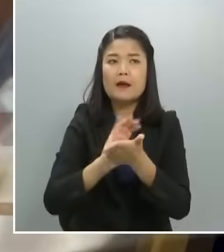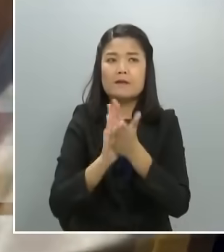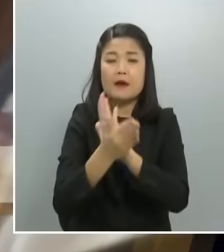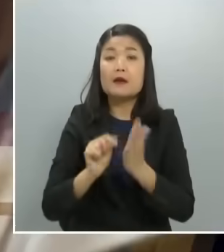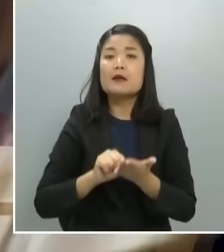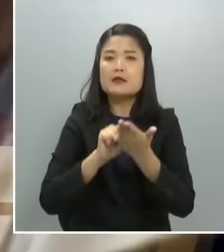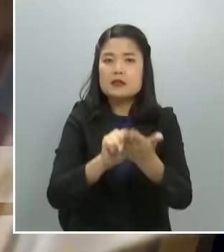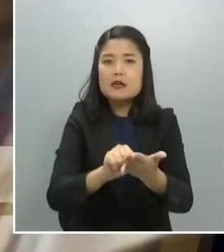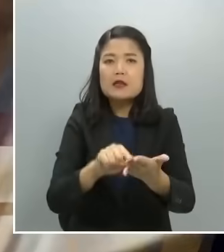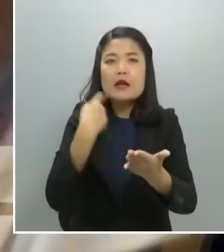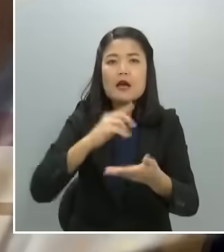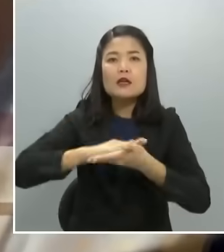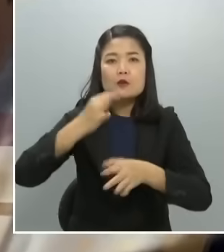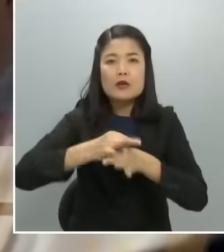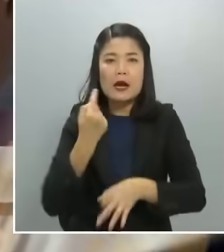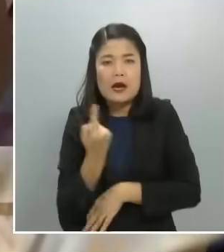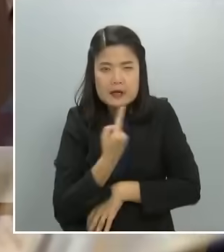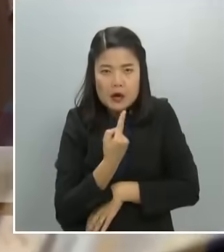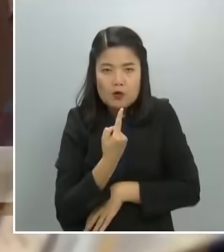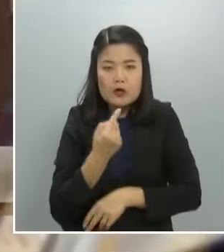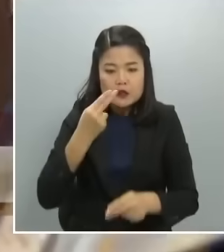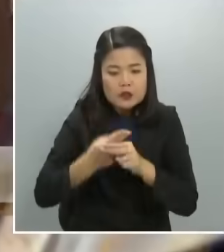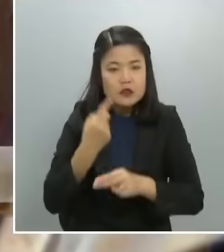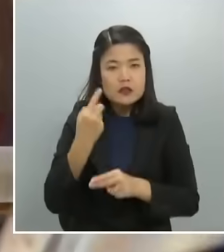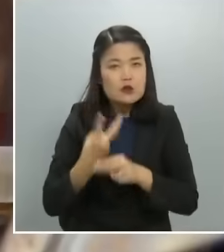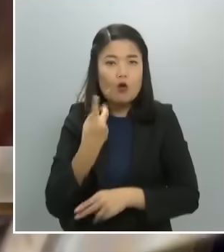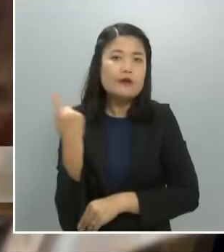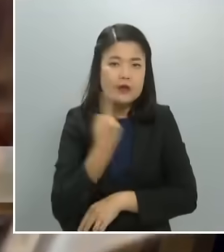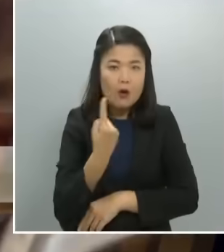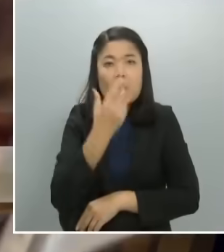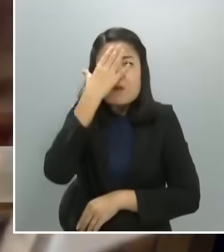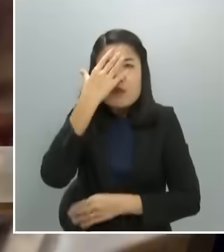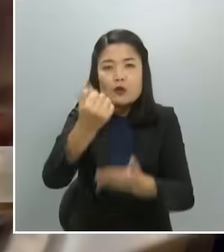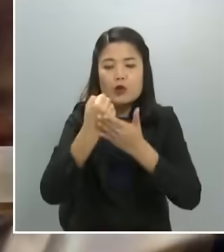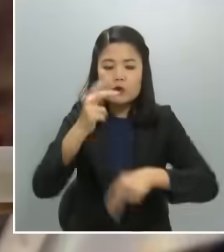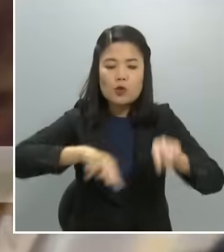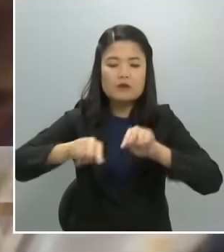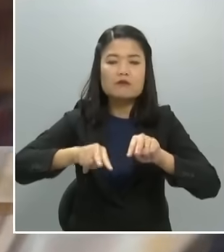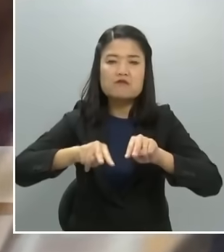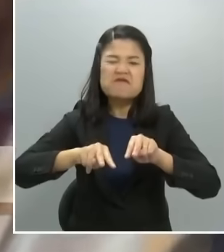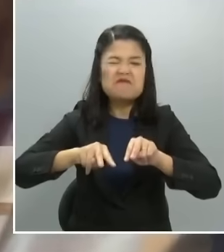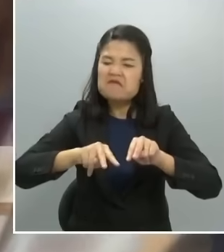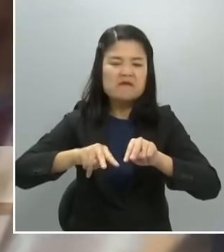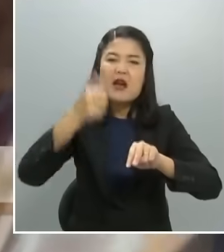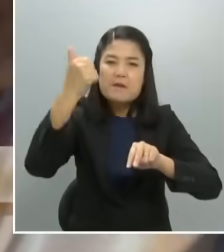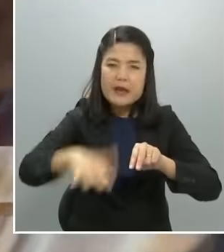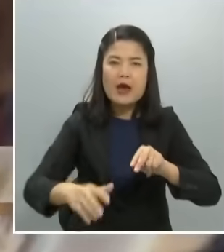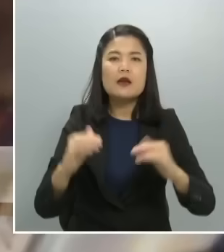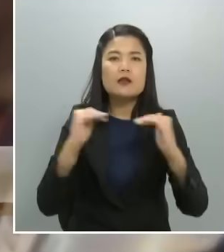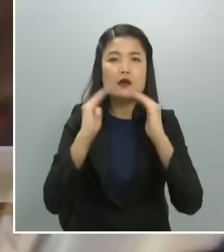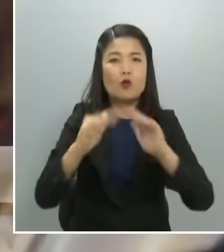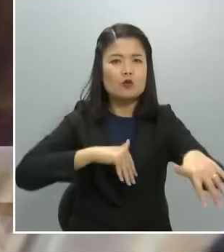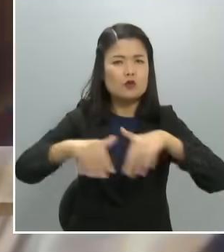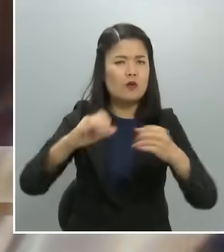1คนต่อ1บัญชีเพื่อจะได้ง่ายต่อการสืบสวนเส้นทางการเงิน ไม่น่าจะได้นะเพราะมันไปกระทบสิทธิประชาชนข่าว